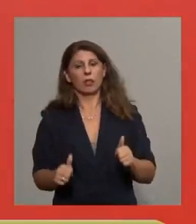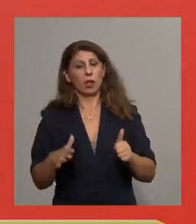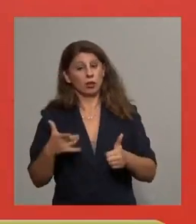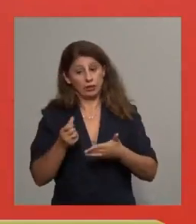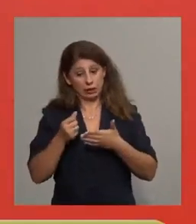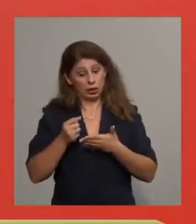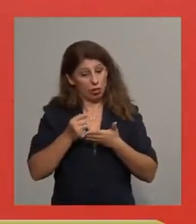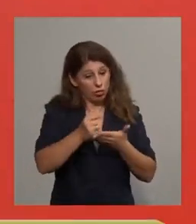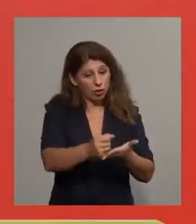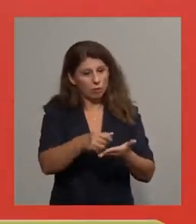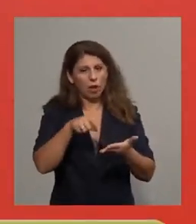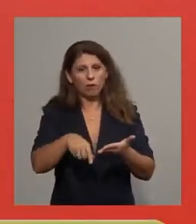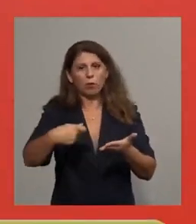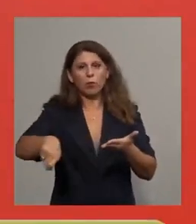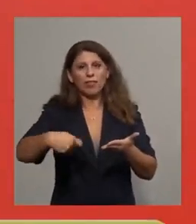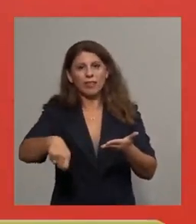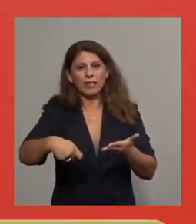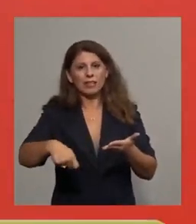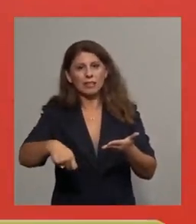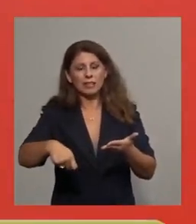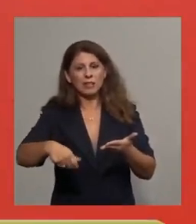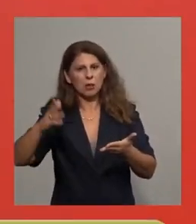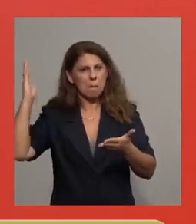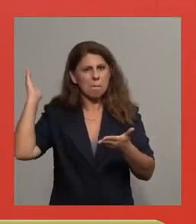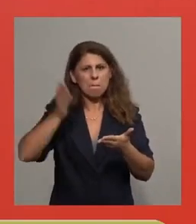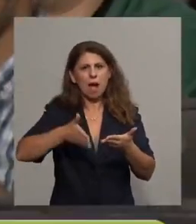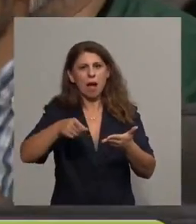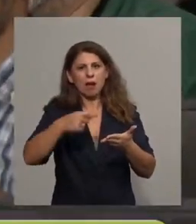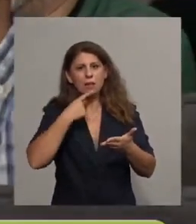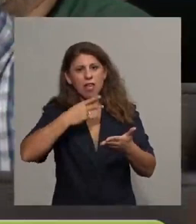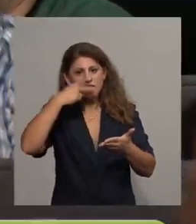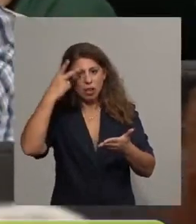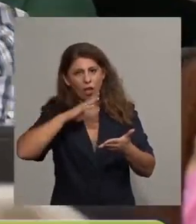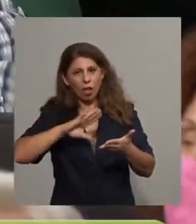παροχή αυτά που τα δικαστήρια επιδίκασαν ως